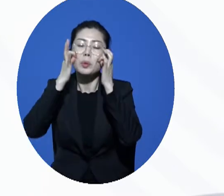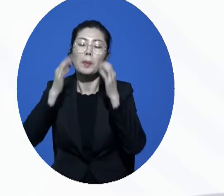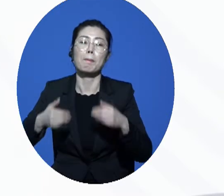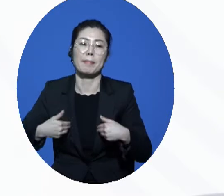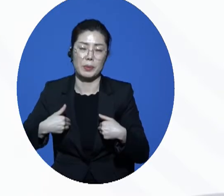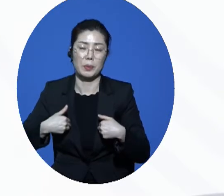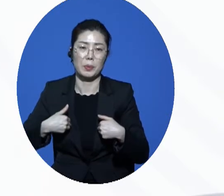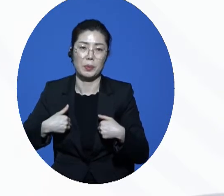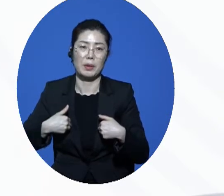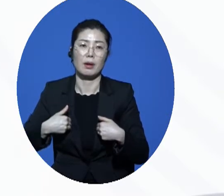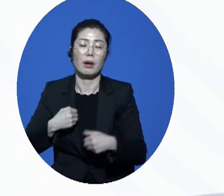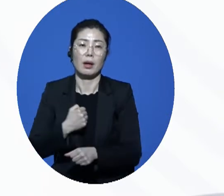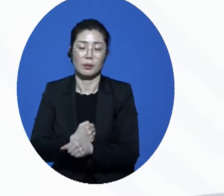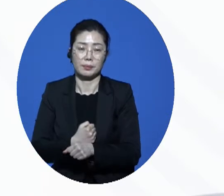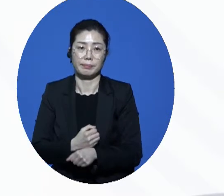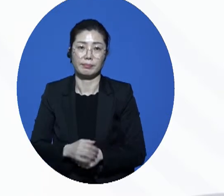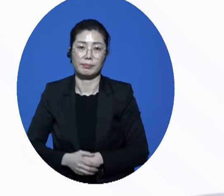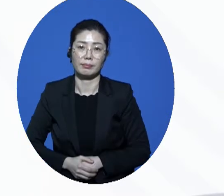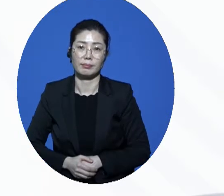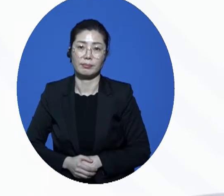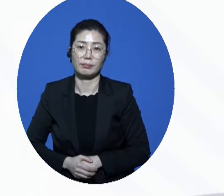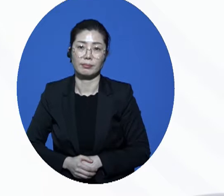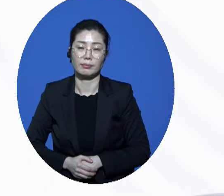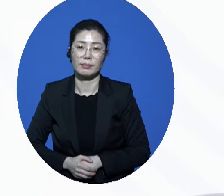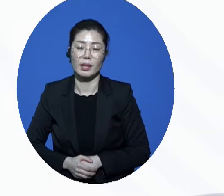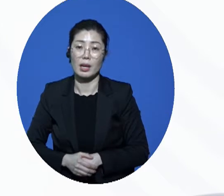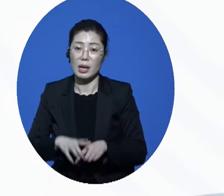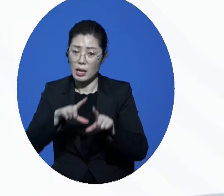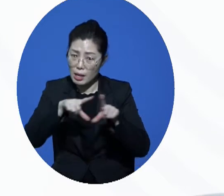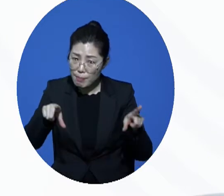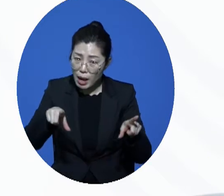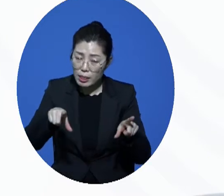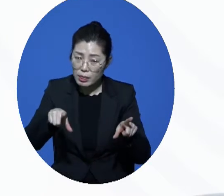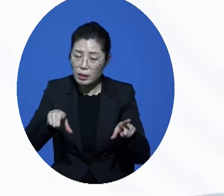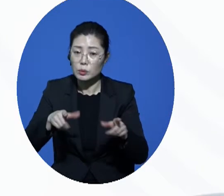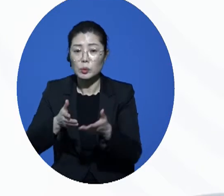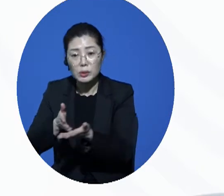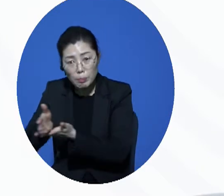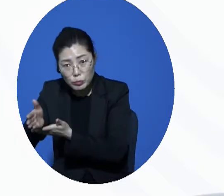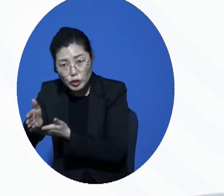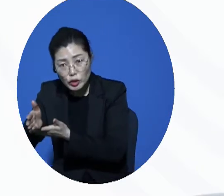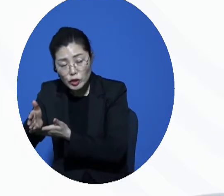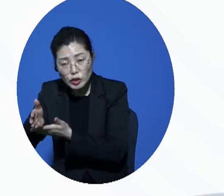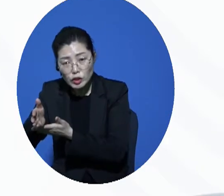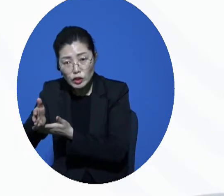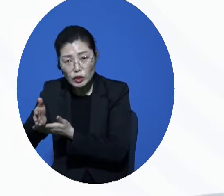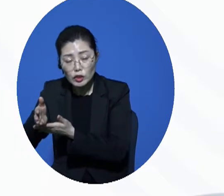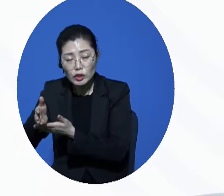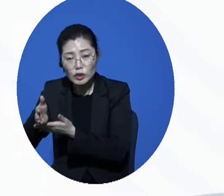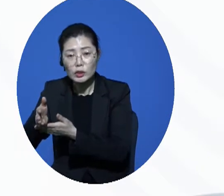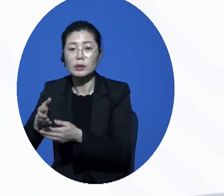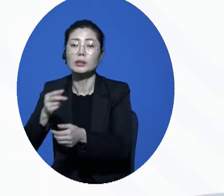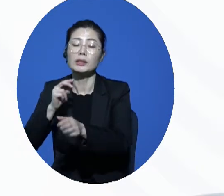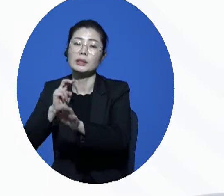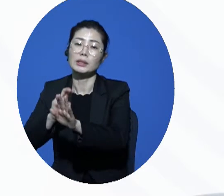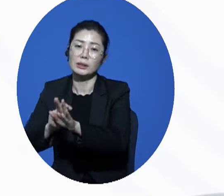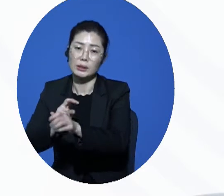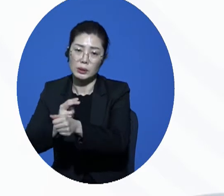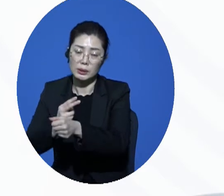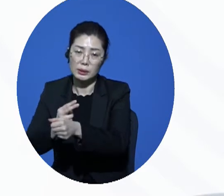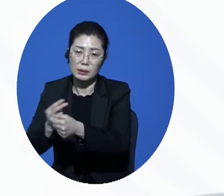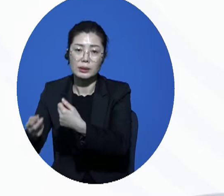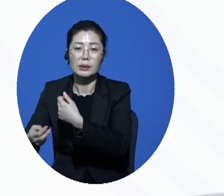점, 그리고 특히나 일반의와 전문의와 응급의 진료에 대한 공동의 접근성,